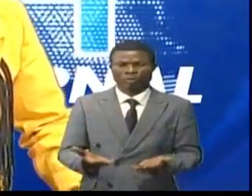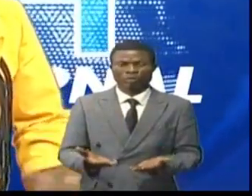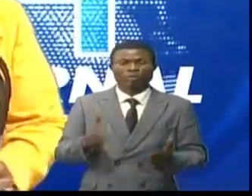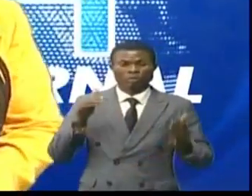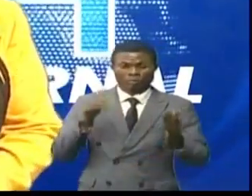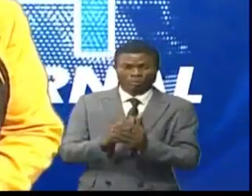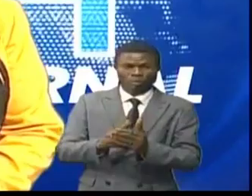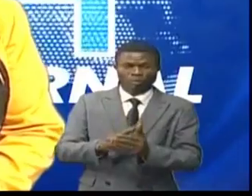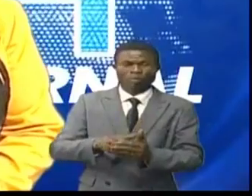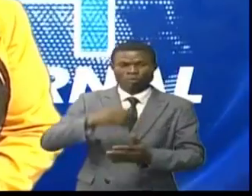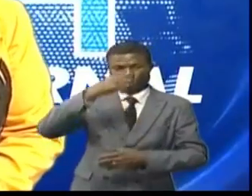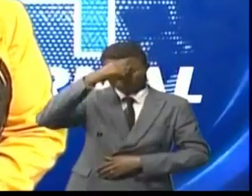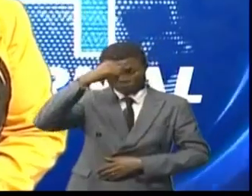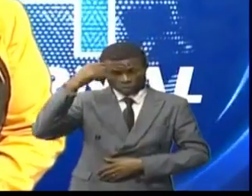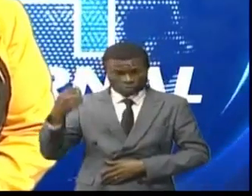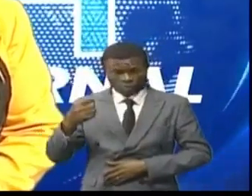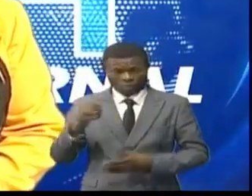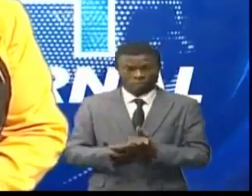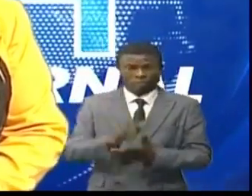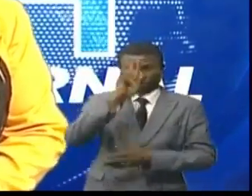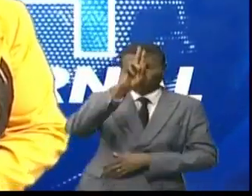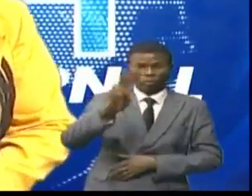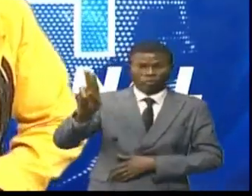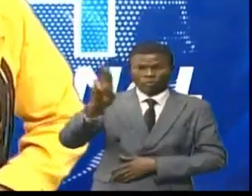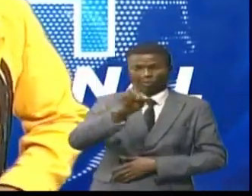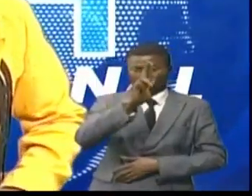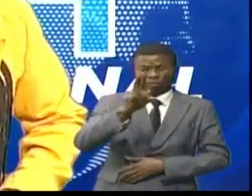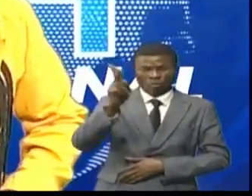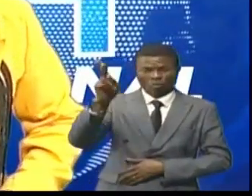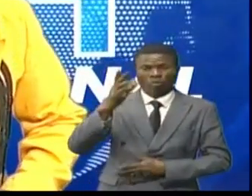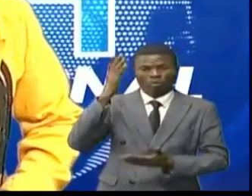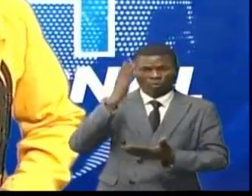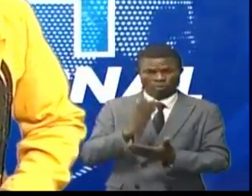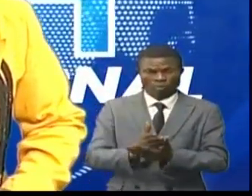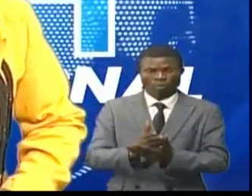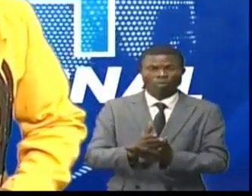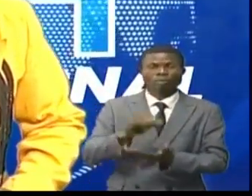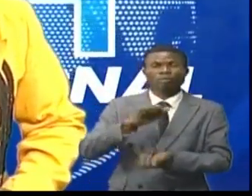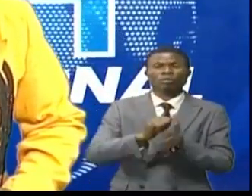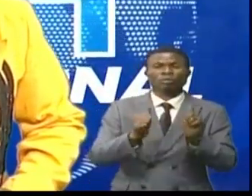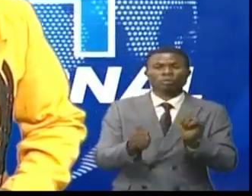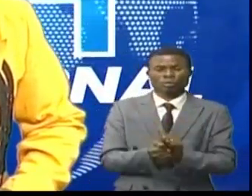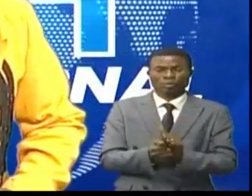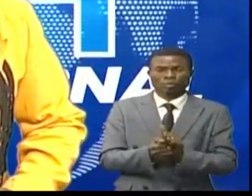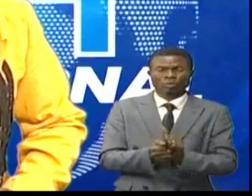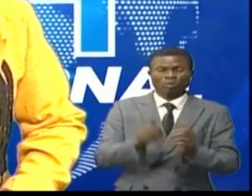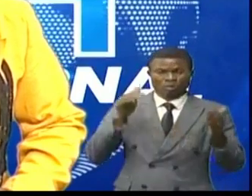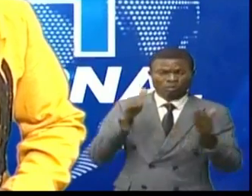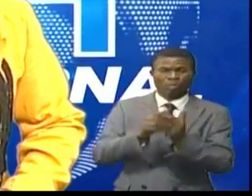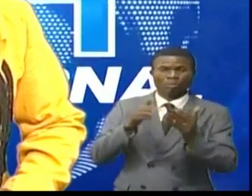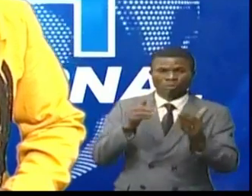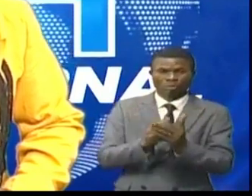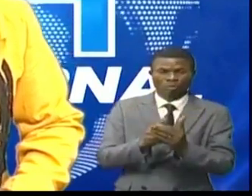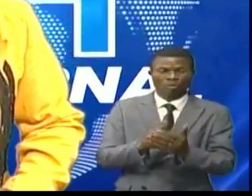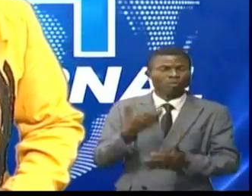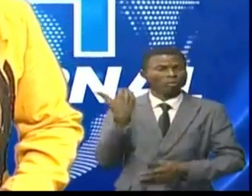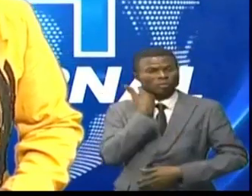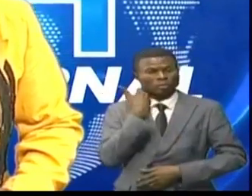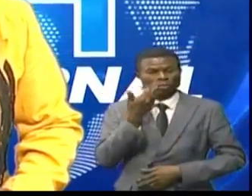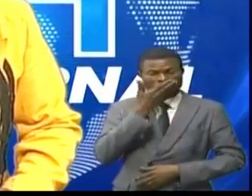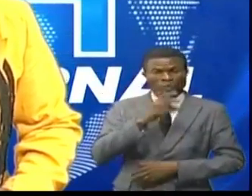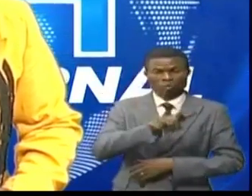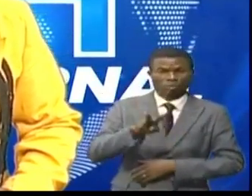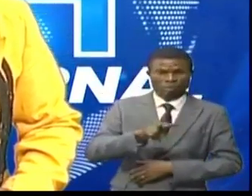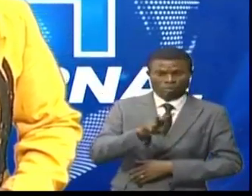Comment faire face plutôt à la crise russo-ukrainienne? Comment atténuer les effets et répression de la pandémie du coronavirus